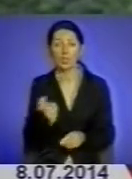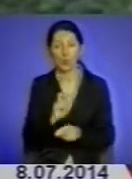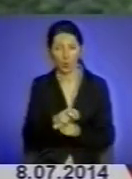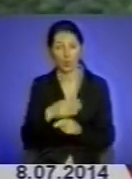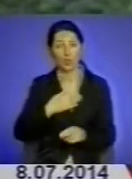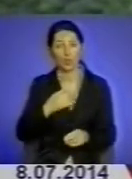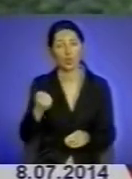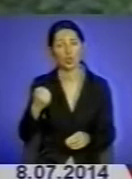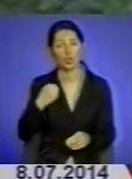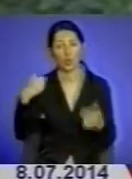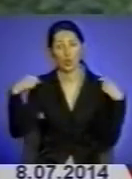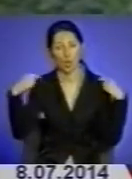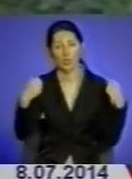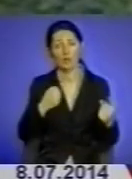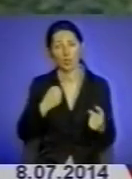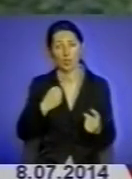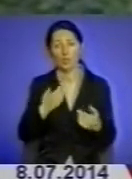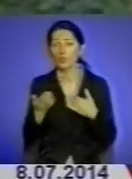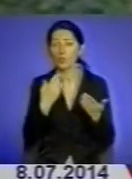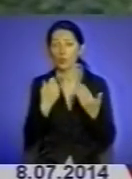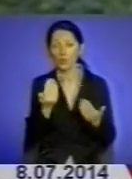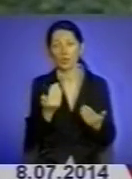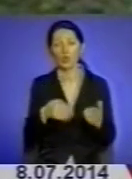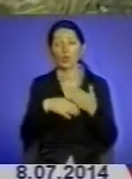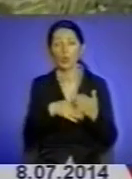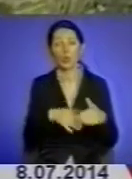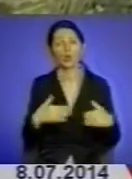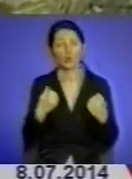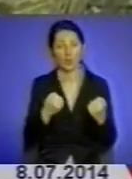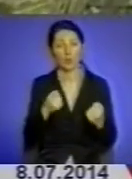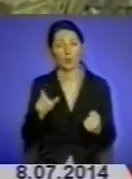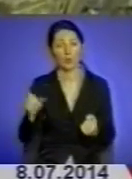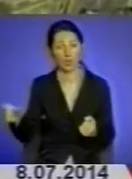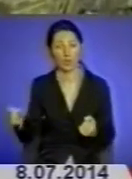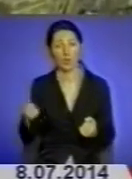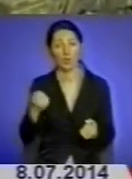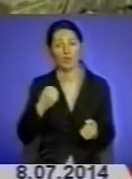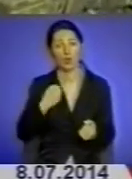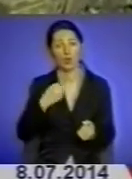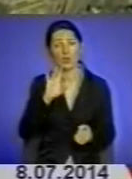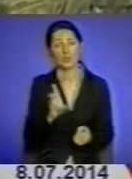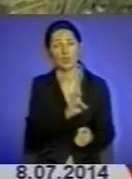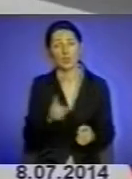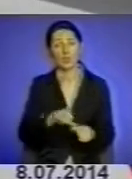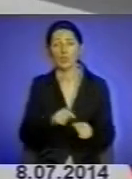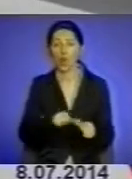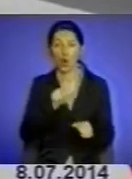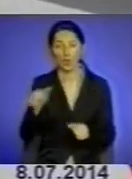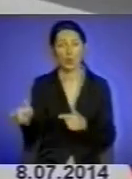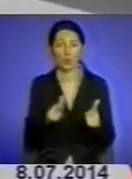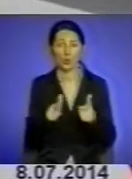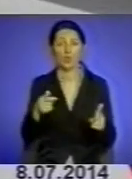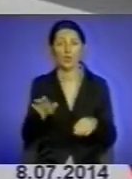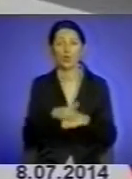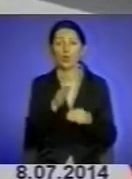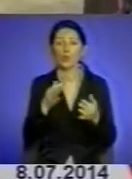солдат-сержантів, спілкуються з ними, допомагають їм, підтримують їх. Військові священники – це окремо підготовлені добровольці, адже капелани –